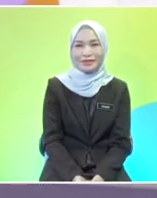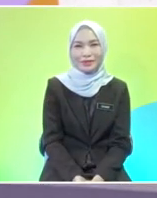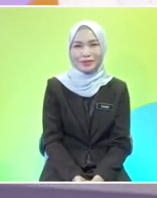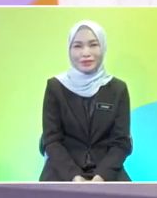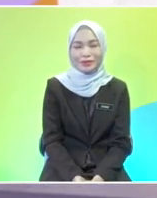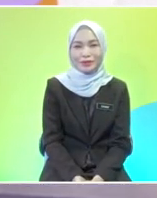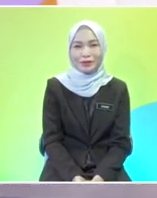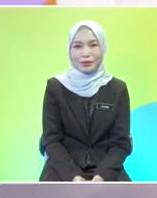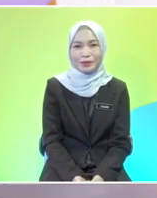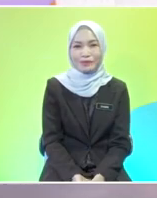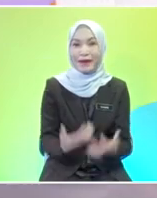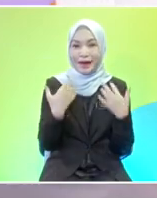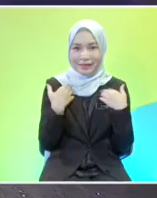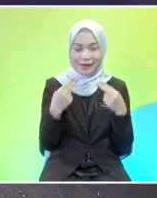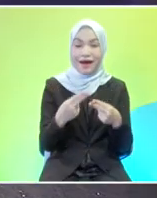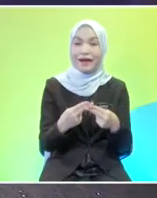kita